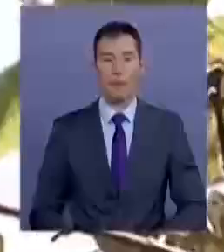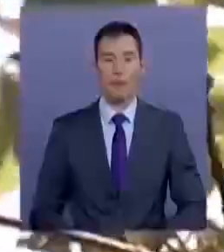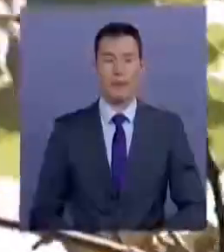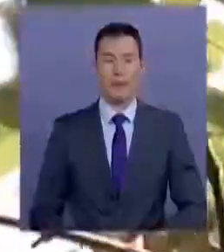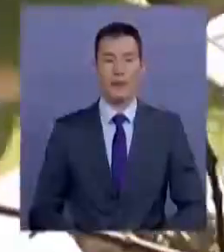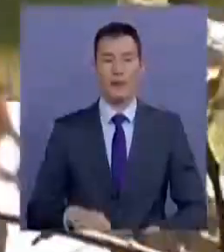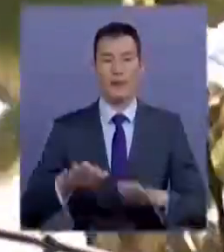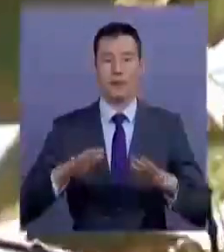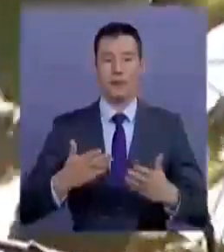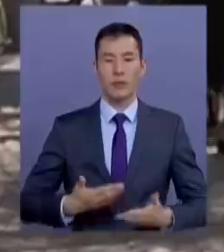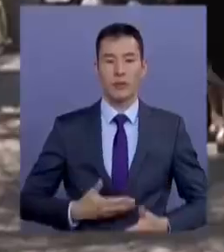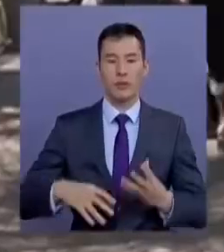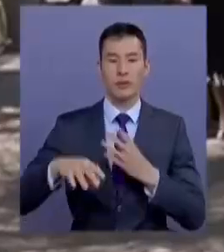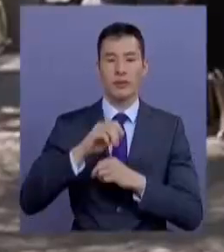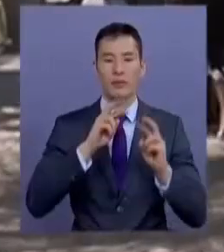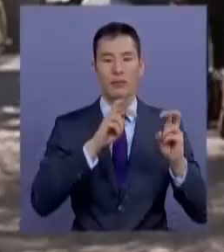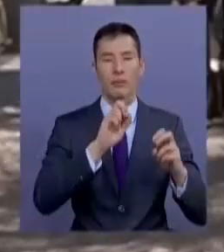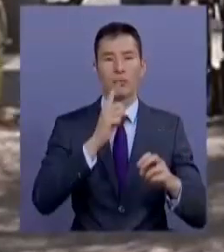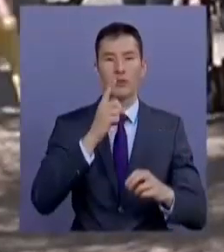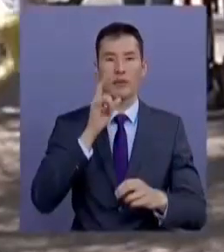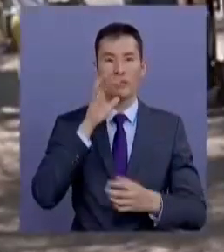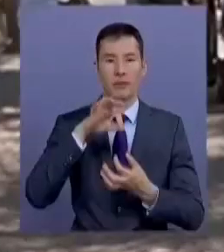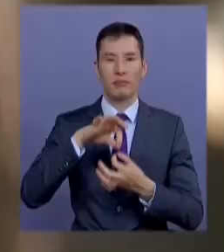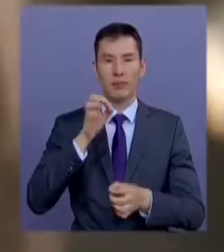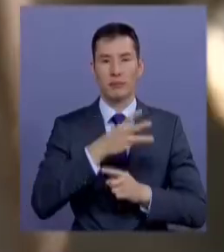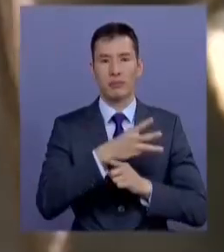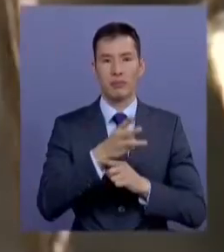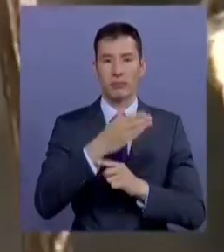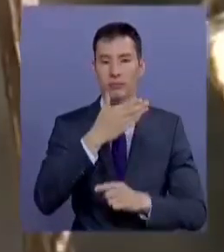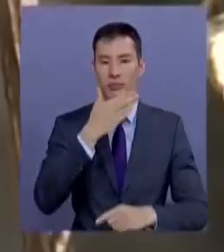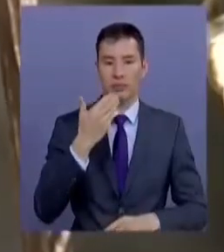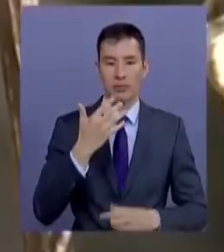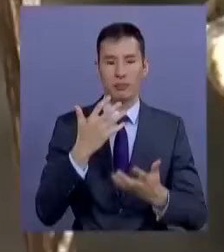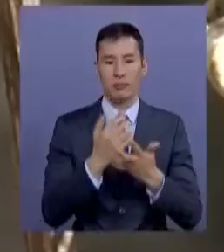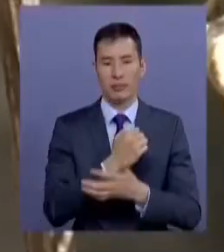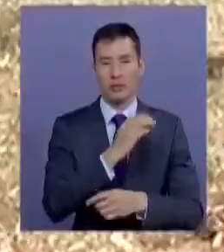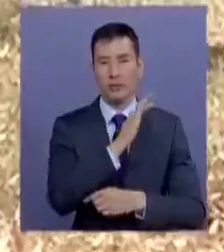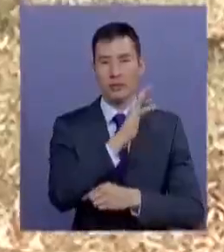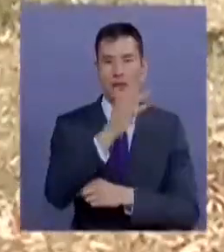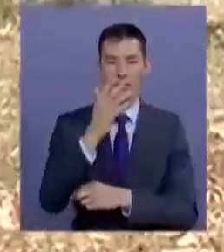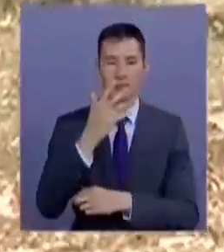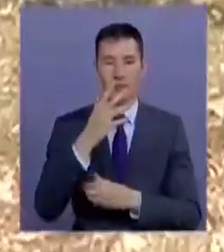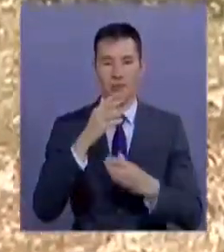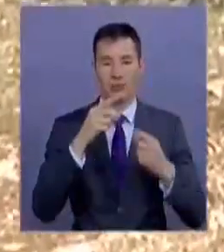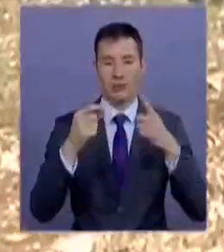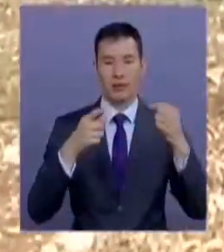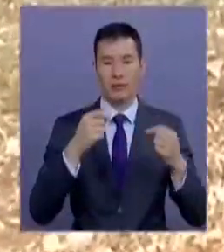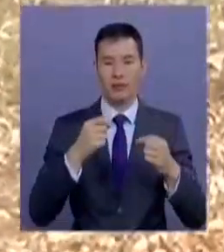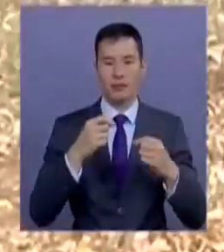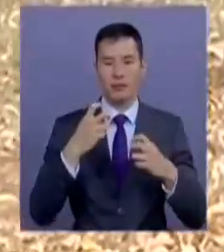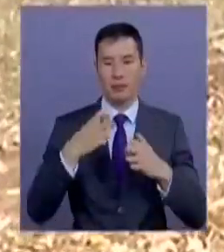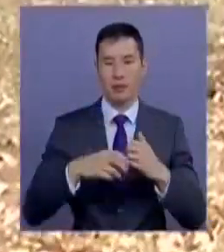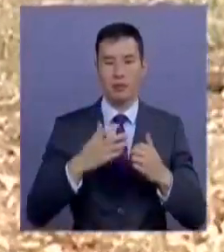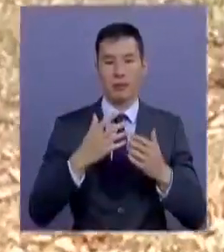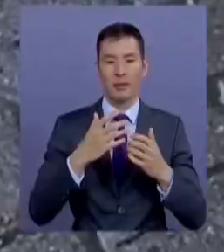енуін тұрғындар ағаштарды уақытлы суармағандықтан, күннің ыстығында қажет ылғалды бермегендіктен деп санайды. Ал мына көрініс субұрғақ емес, жер тақырға